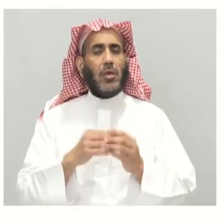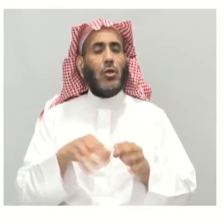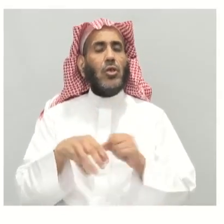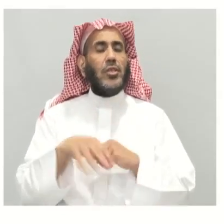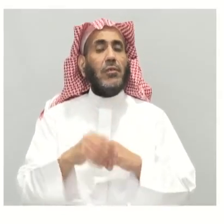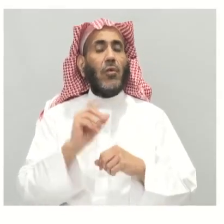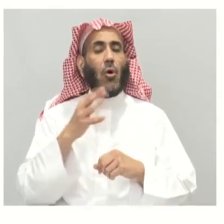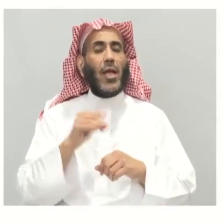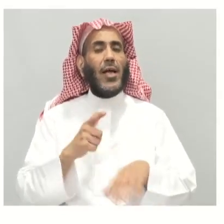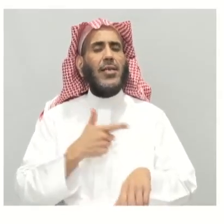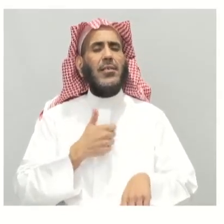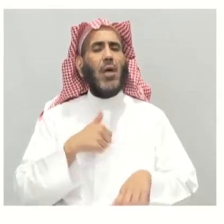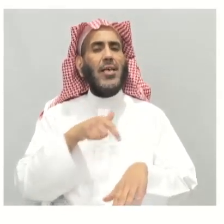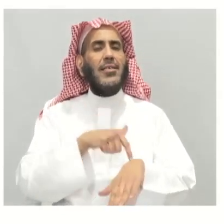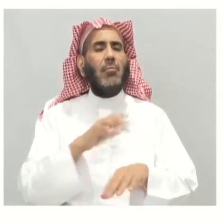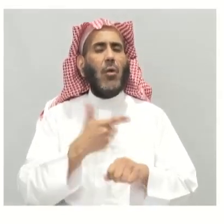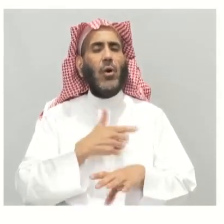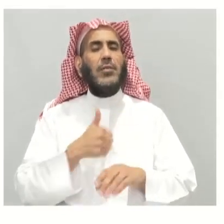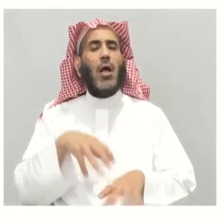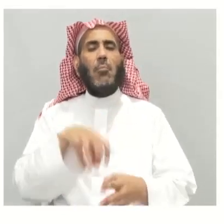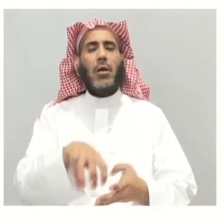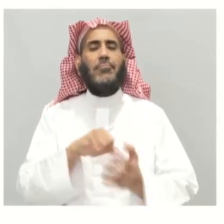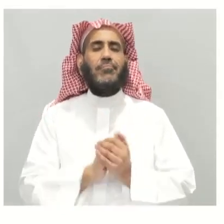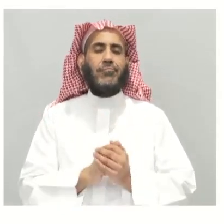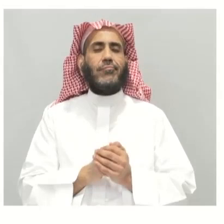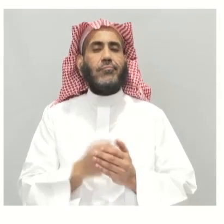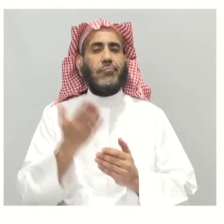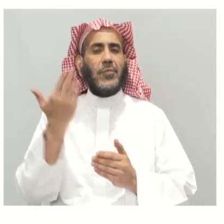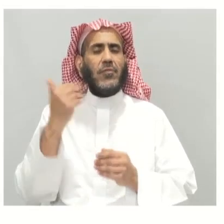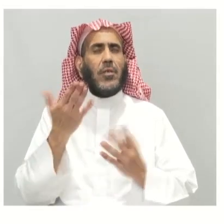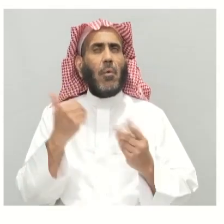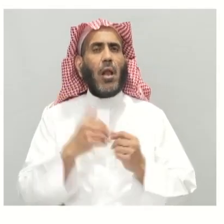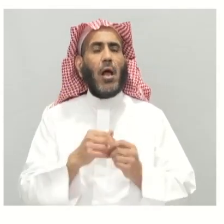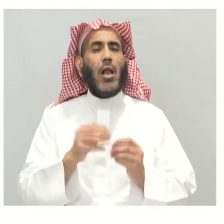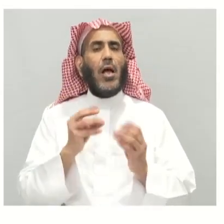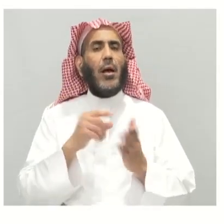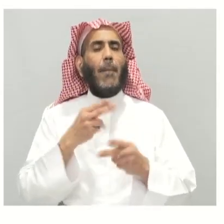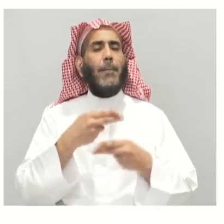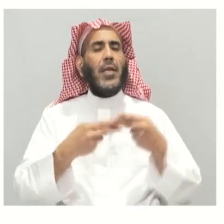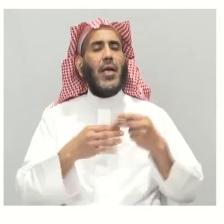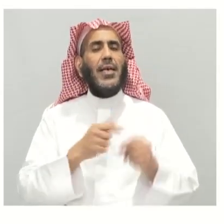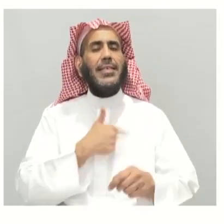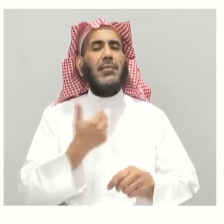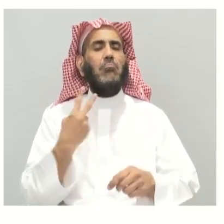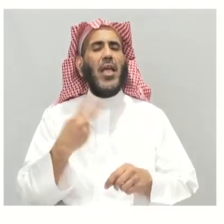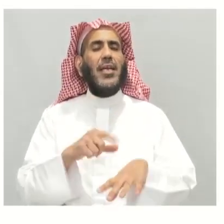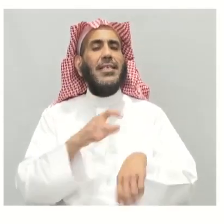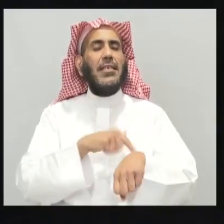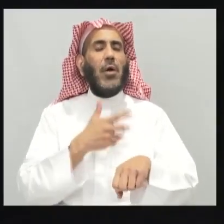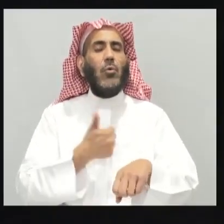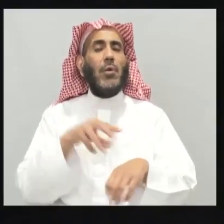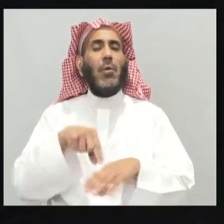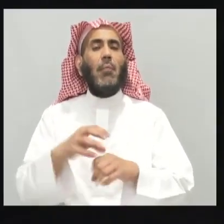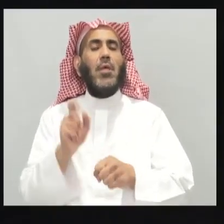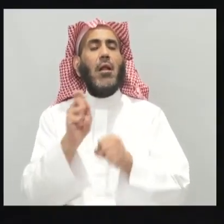اللغوي أسماء الزمان والمكان. تعرفنا سابقا على صياغة اسمي الزمان والمكان من